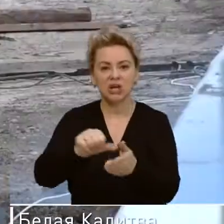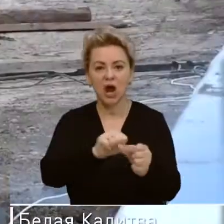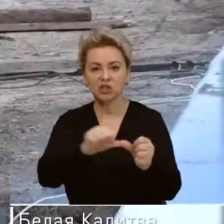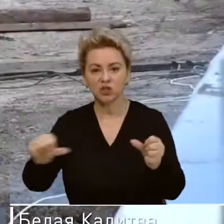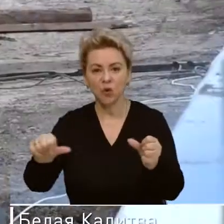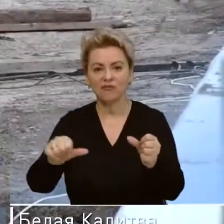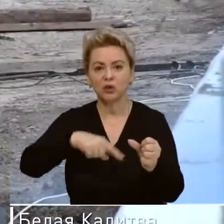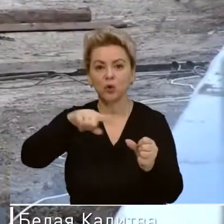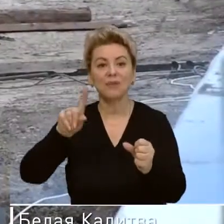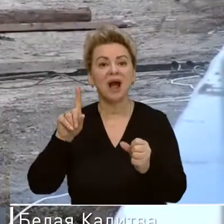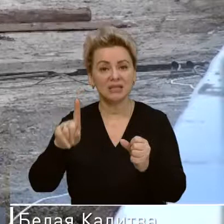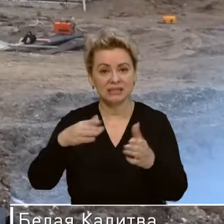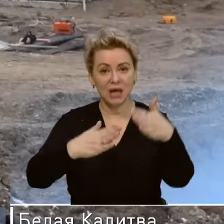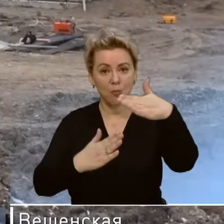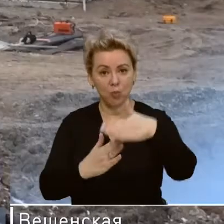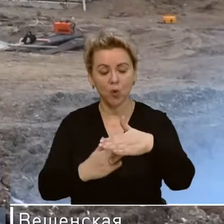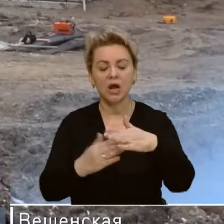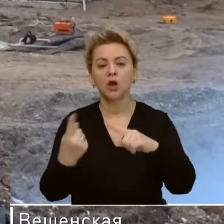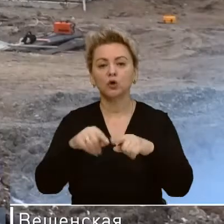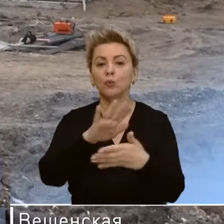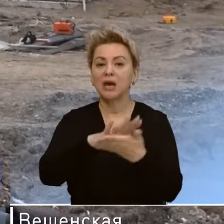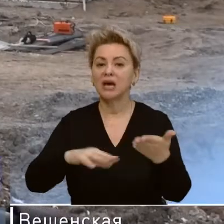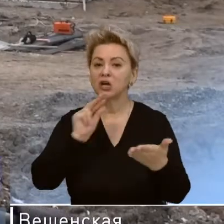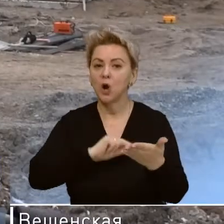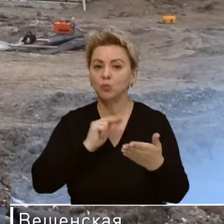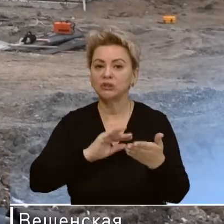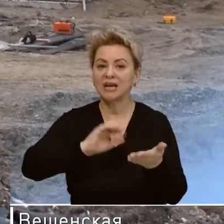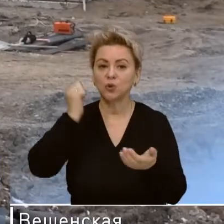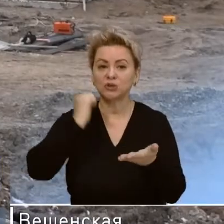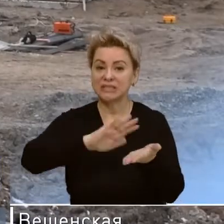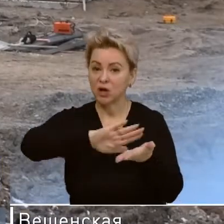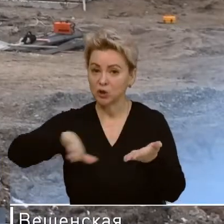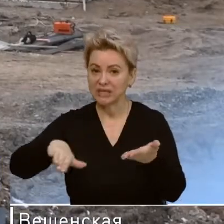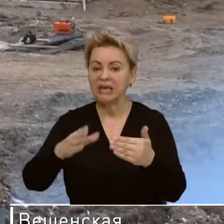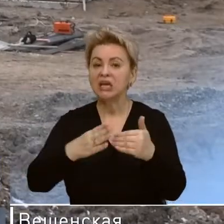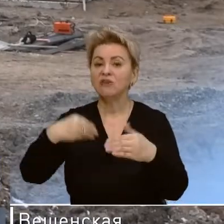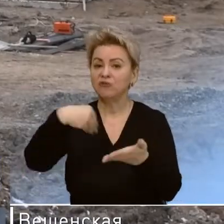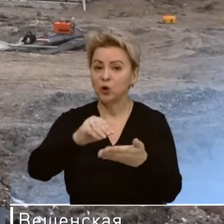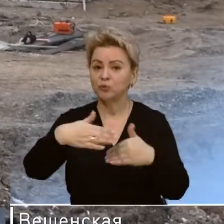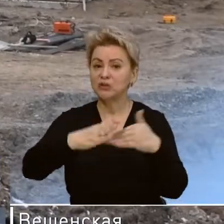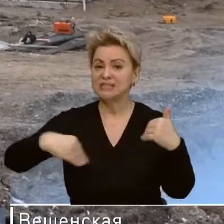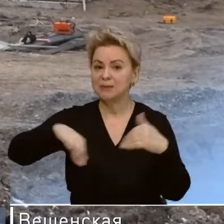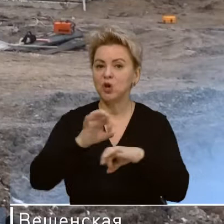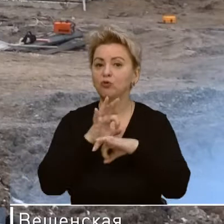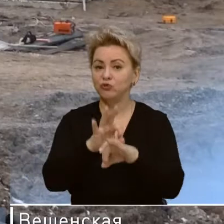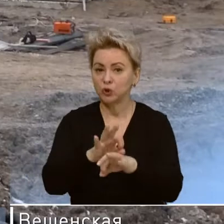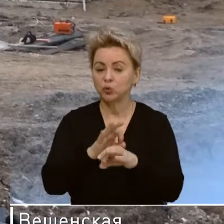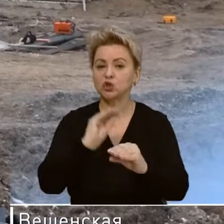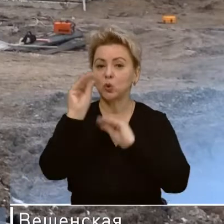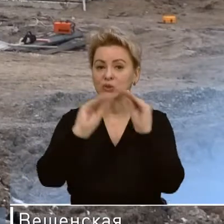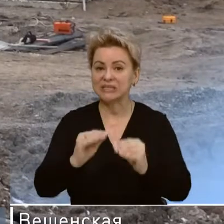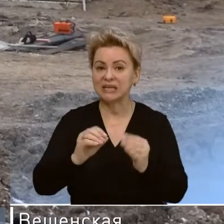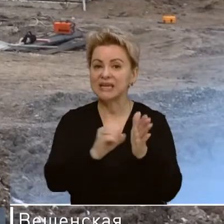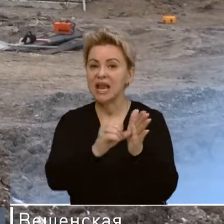основание опоры номер 1. Кроме того, продолжается работа по демонтажу выкупленных земельных участков, ведутся работы по устройству